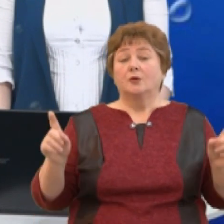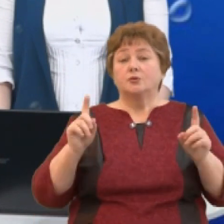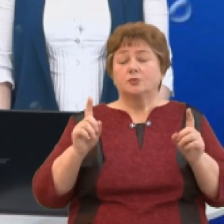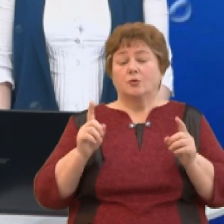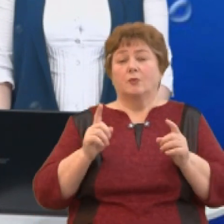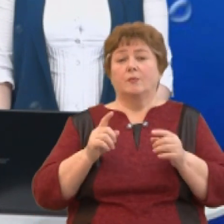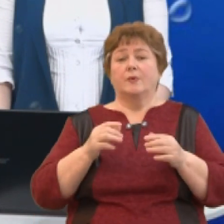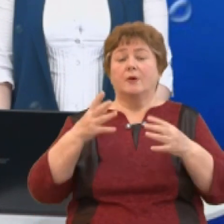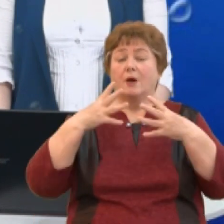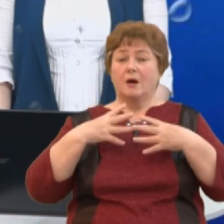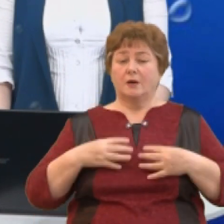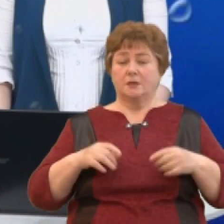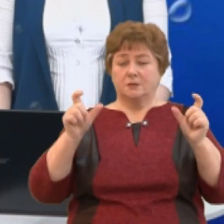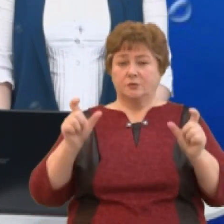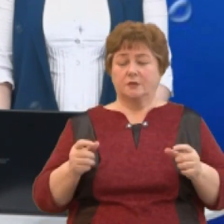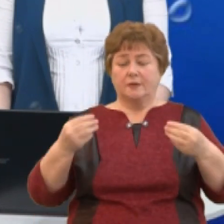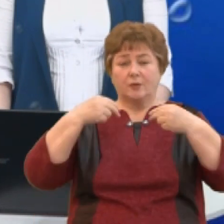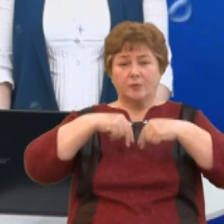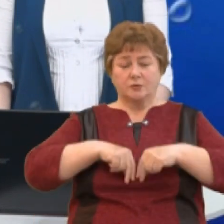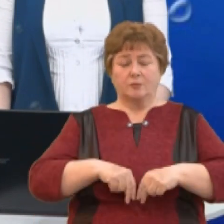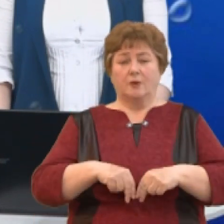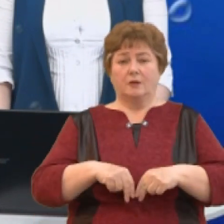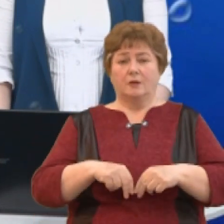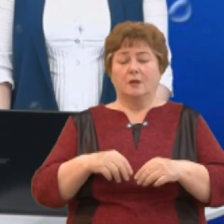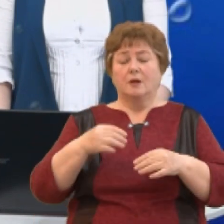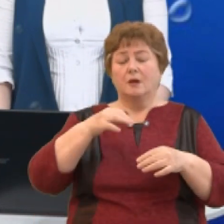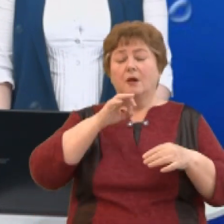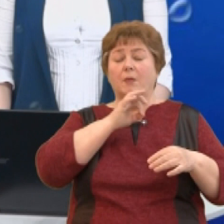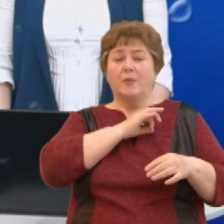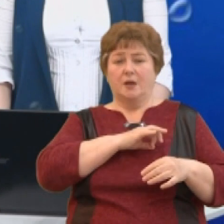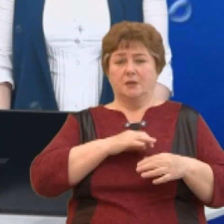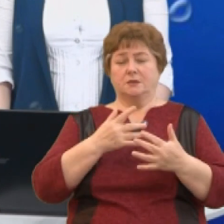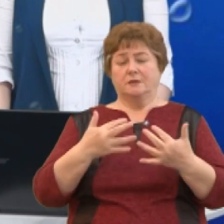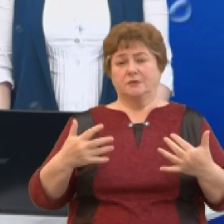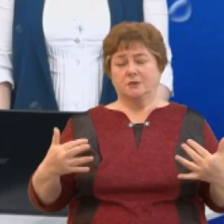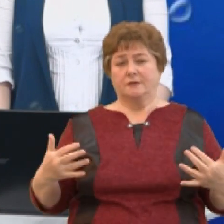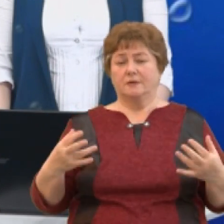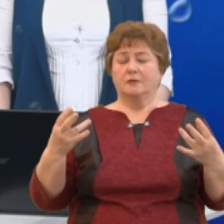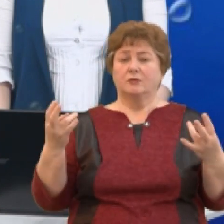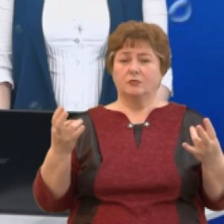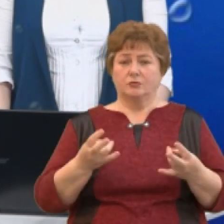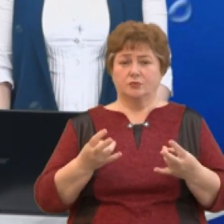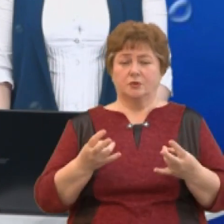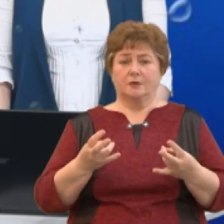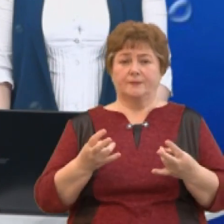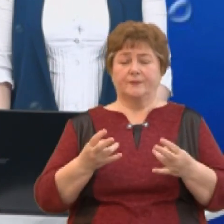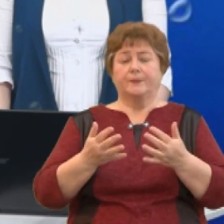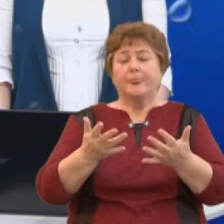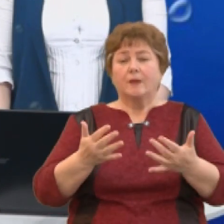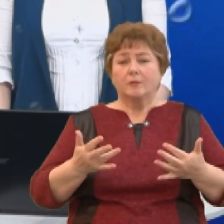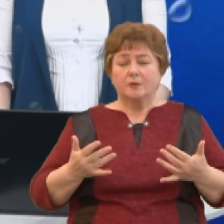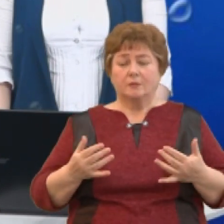Чтобы в наш организм поступали питательные вещества, нам нужно